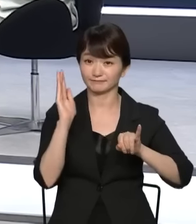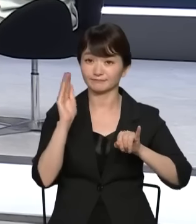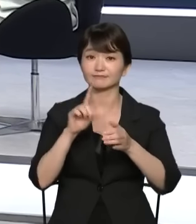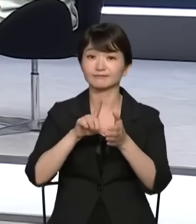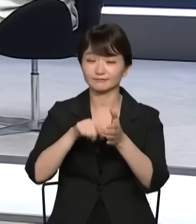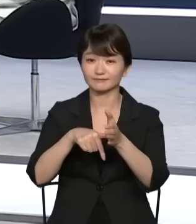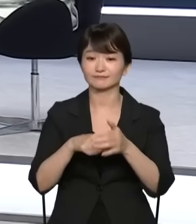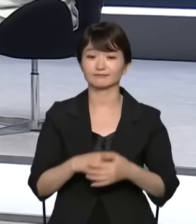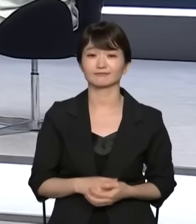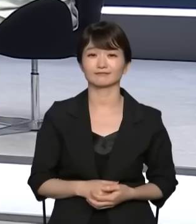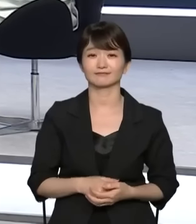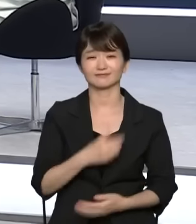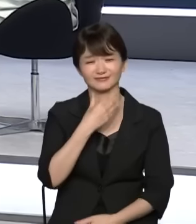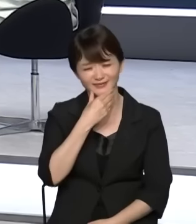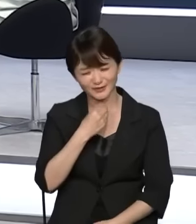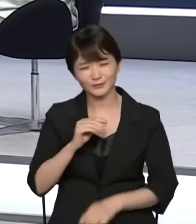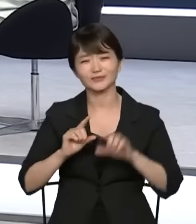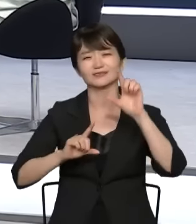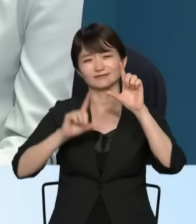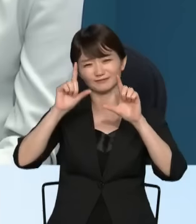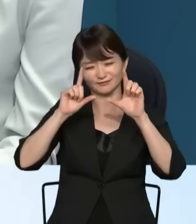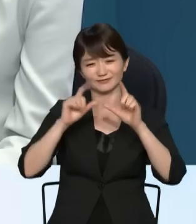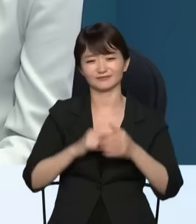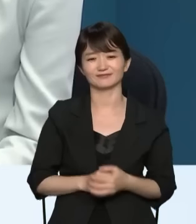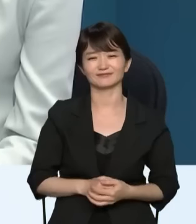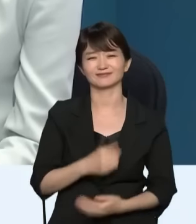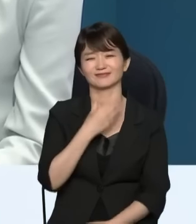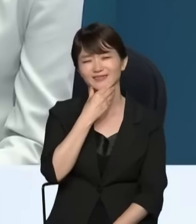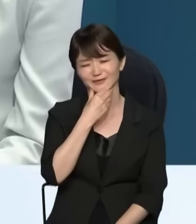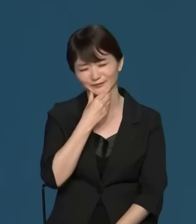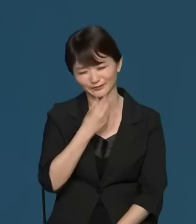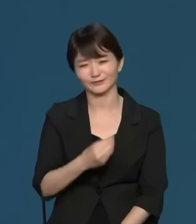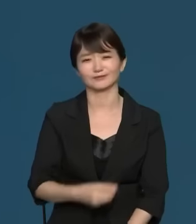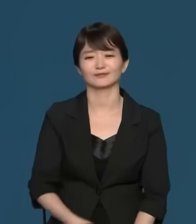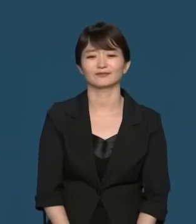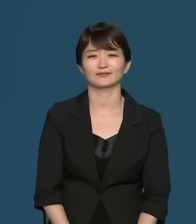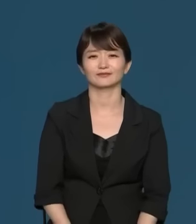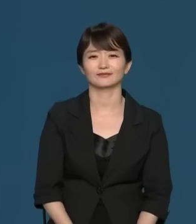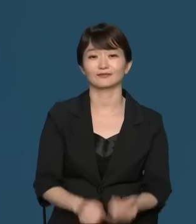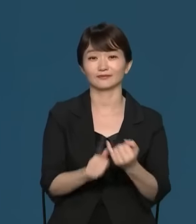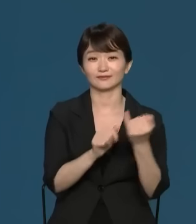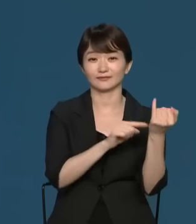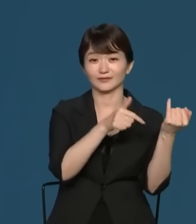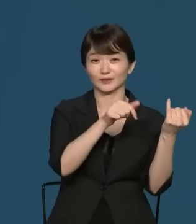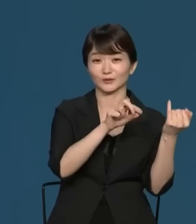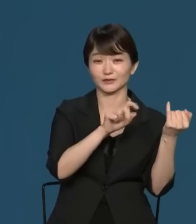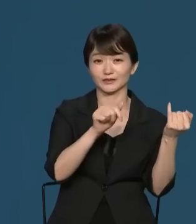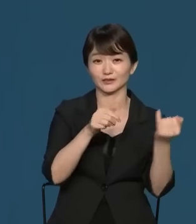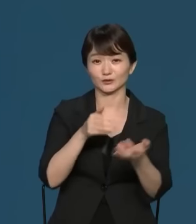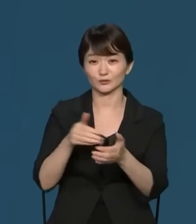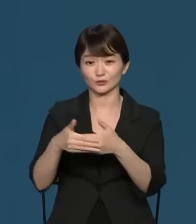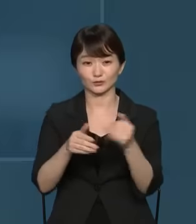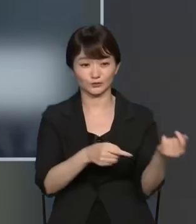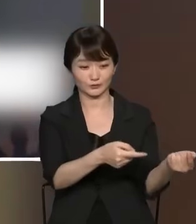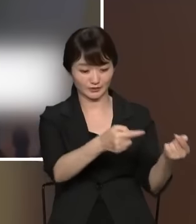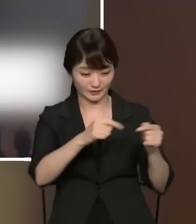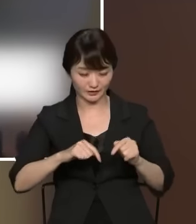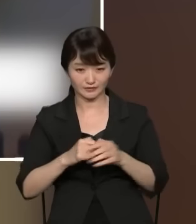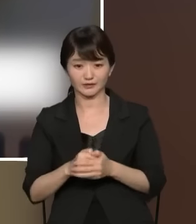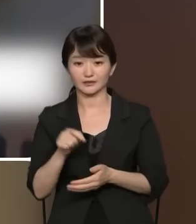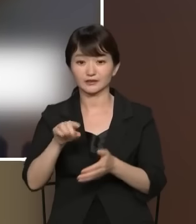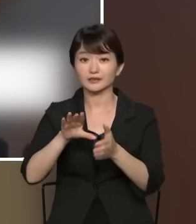예. 정말 행복해 보이세요. 너무 행복해요. 네. 예. 거미 씨가 뉴스룸에 나와서 그 당시에